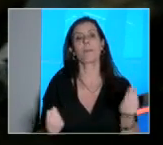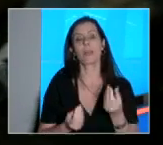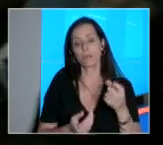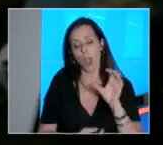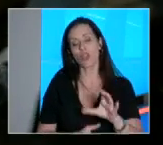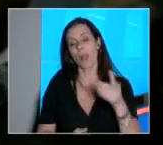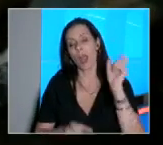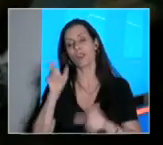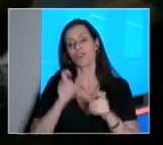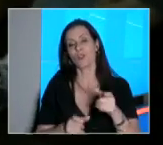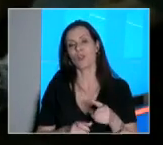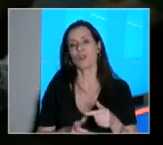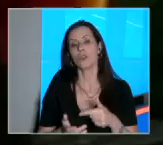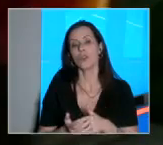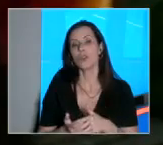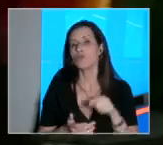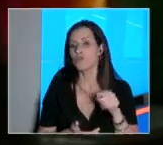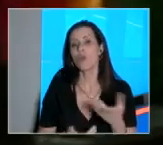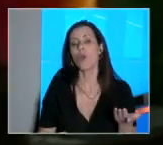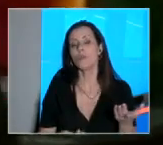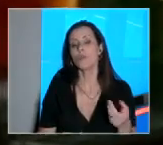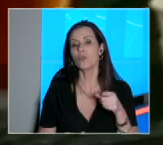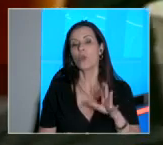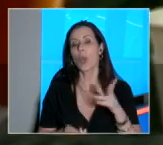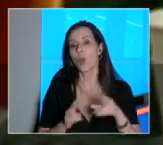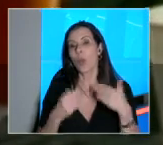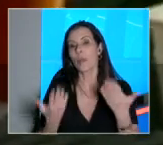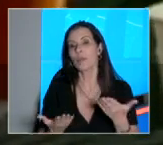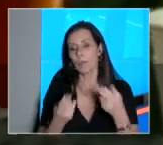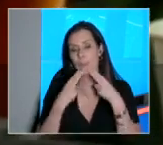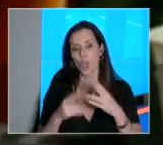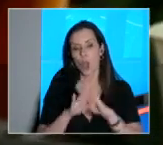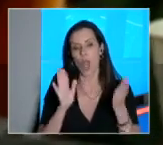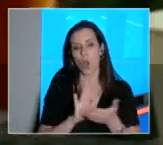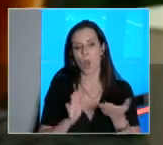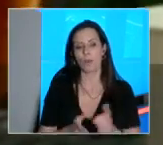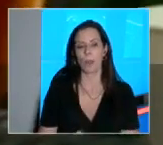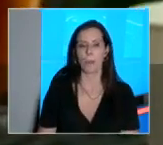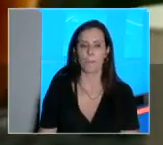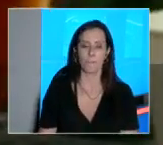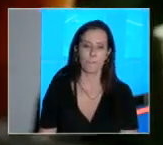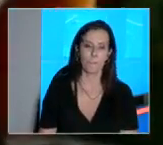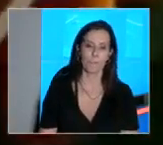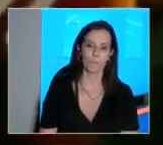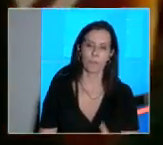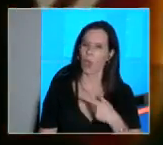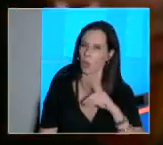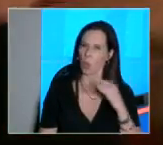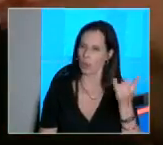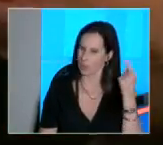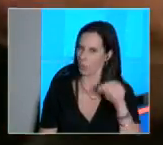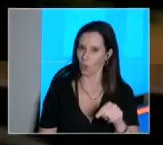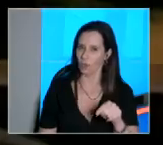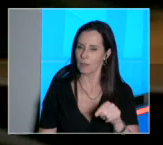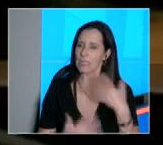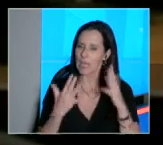השקעה בהון האנושי שהוא קלו, ושהוא זה שאולי יוכל לתת פה את המענה לדבר הזה. תראו, אנחנו לא תמיד היינו כאלה,